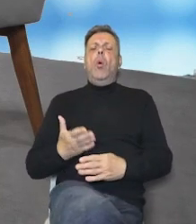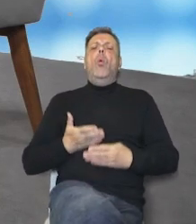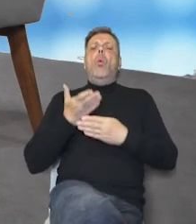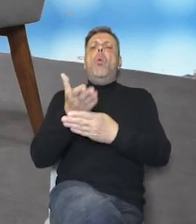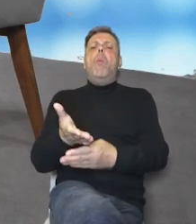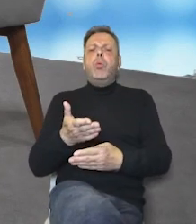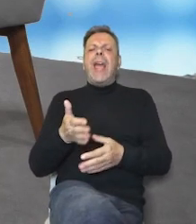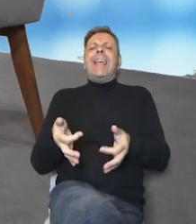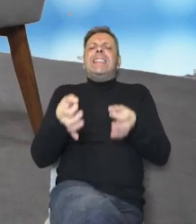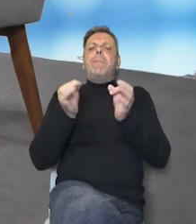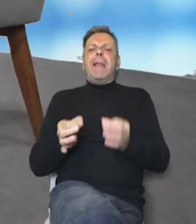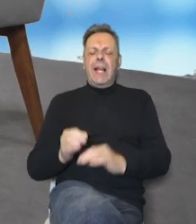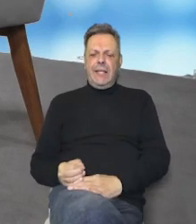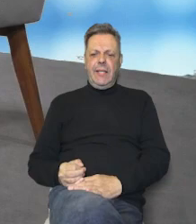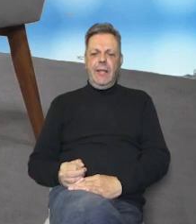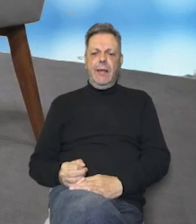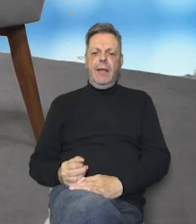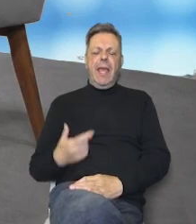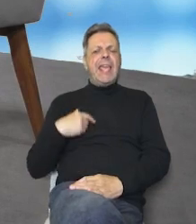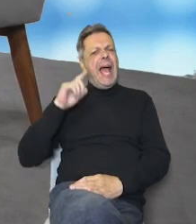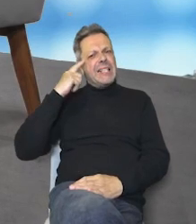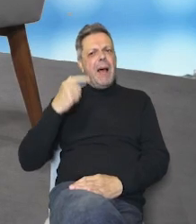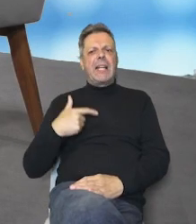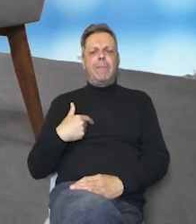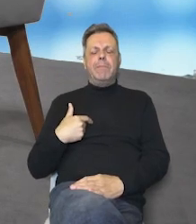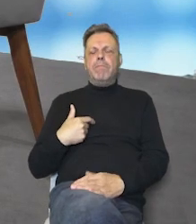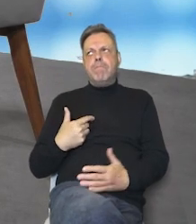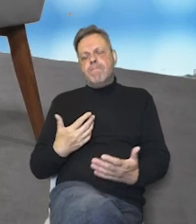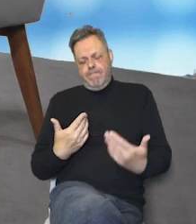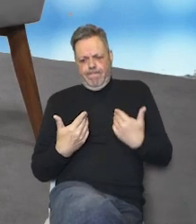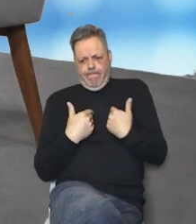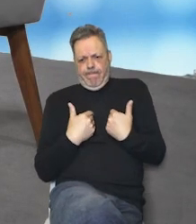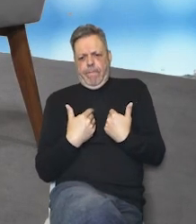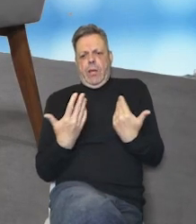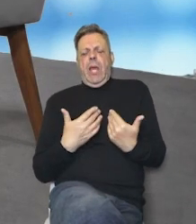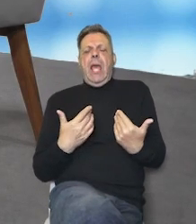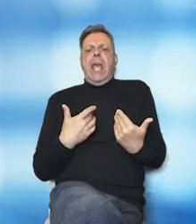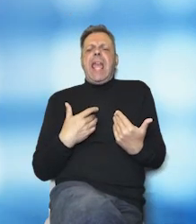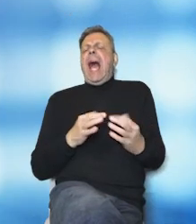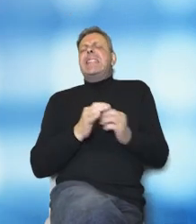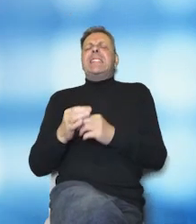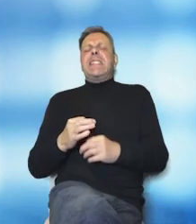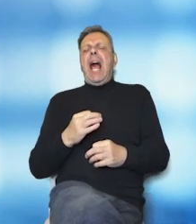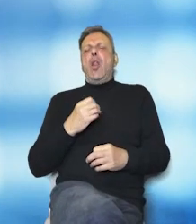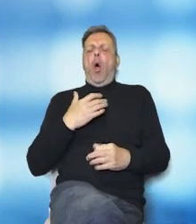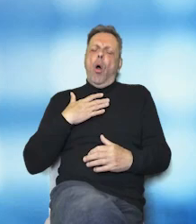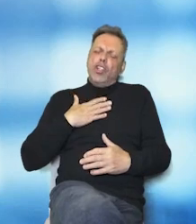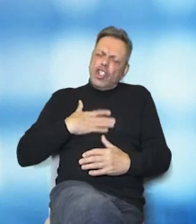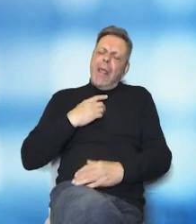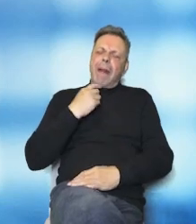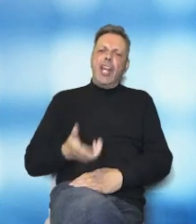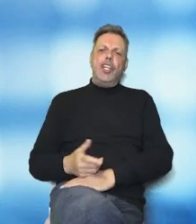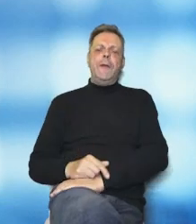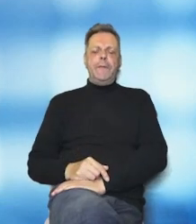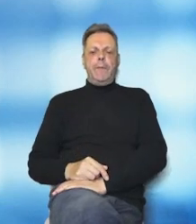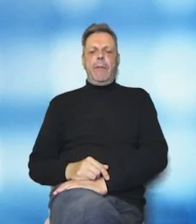specijalistima. Evo, ja smatram svojom misijom nekako stalno naglašavati da